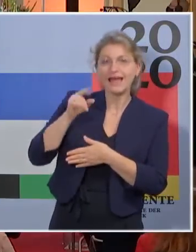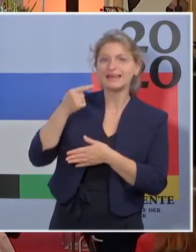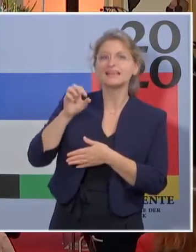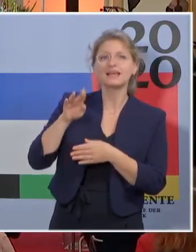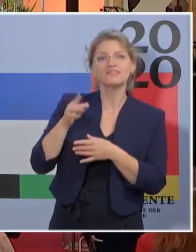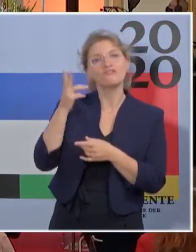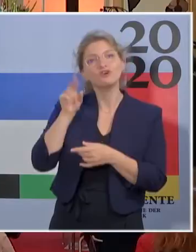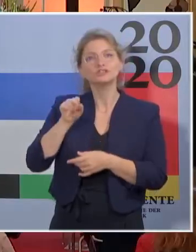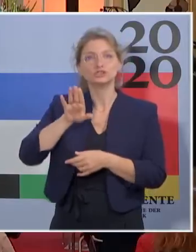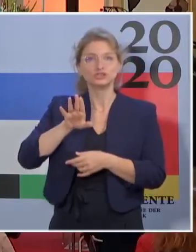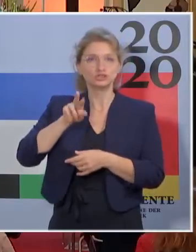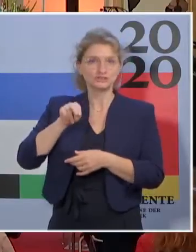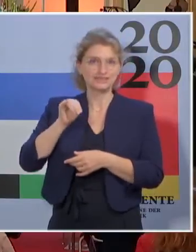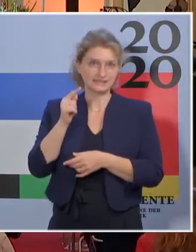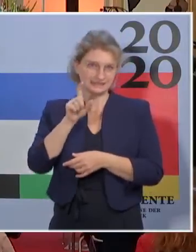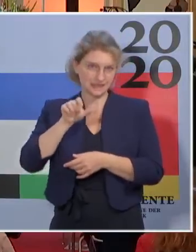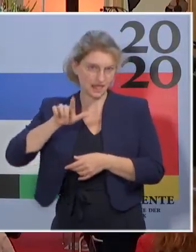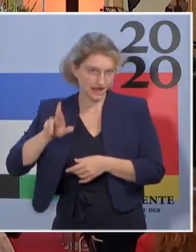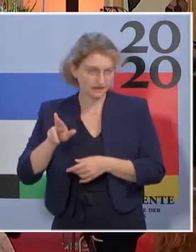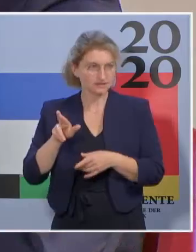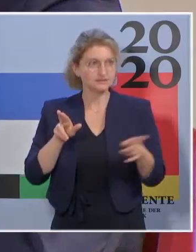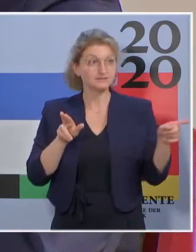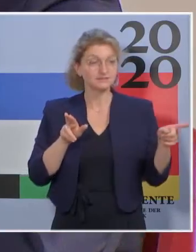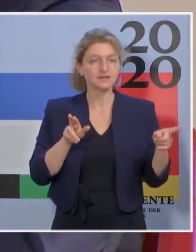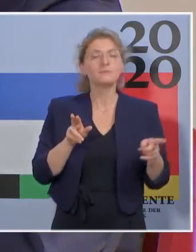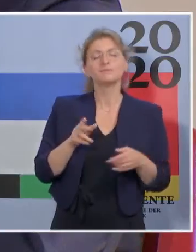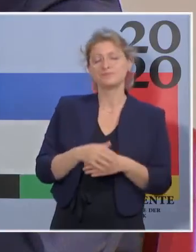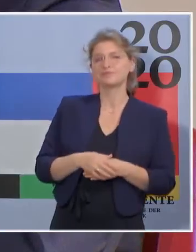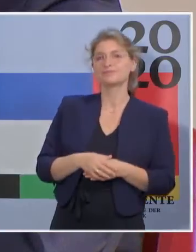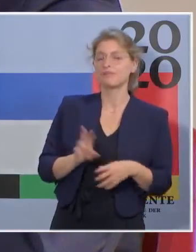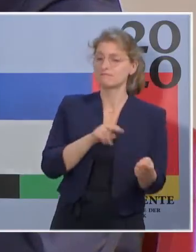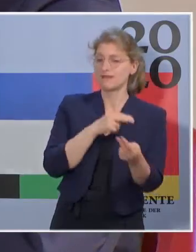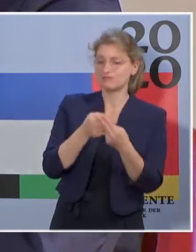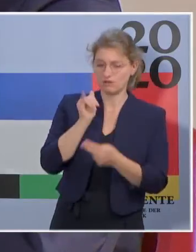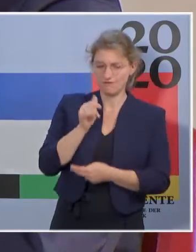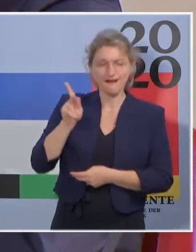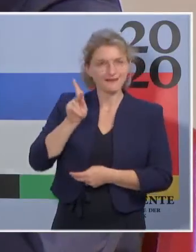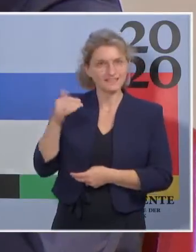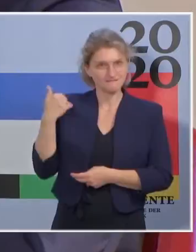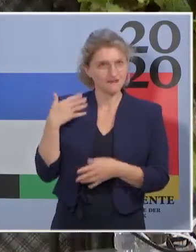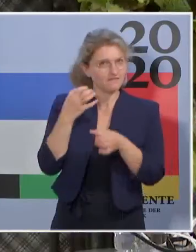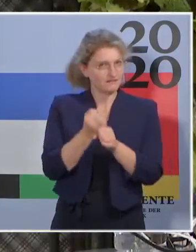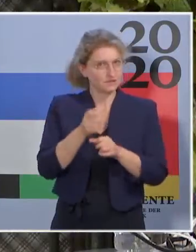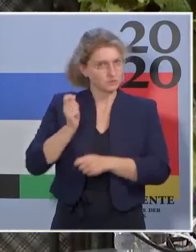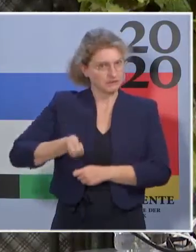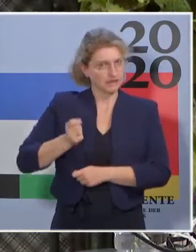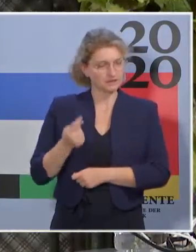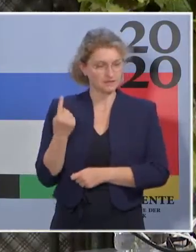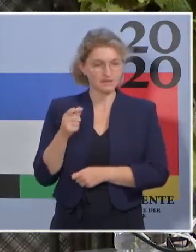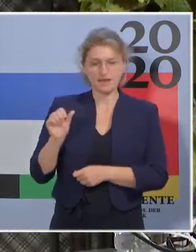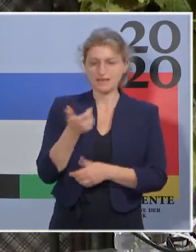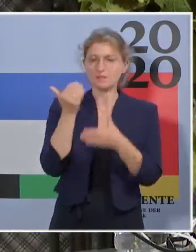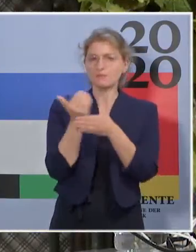Was ist denn dazu zu sagen? Ja, Kelsen war Verfassungsrichter schon im ersten provisorischen Verfassungsgerichtshof 1919,